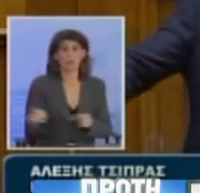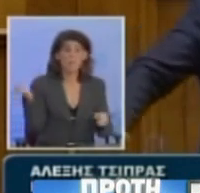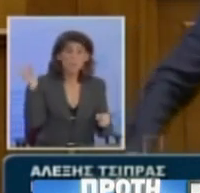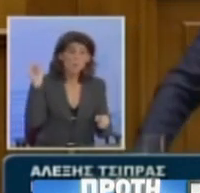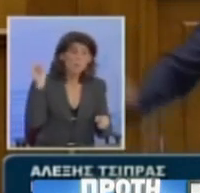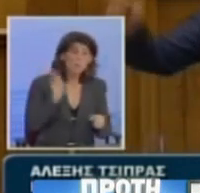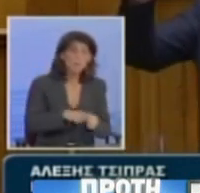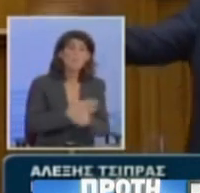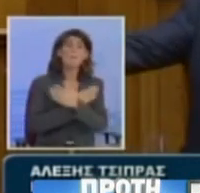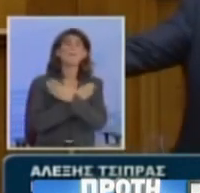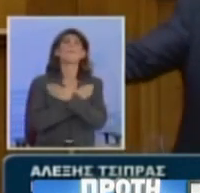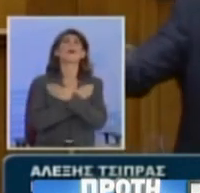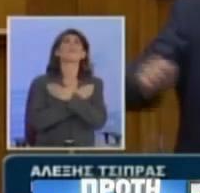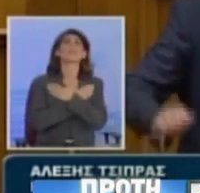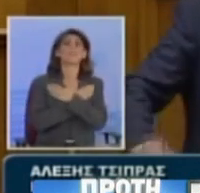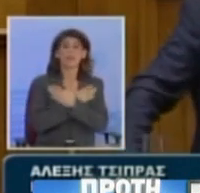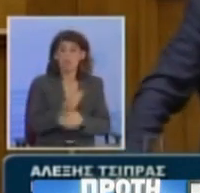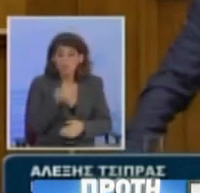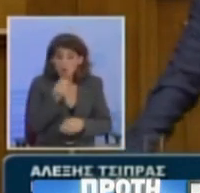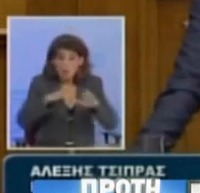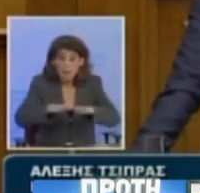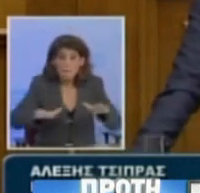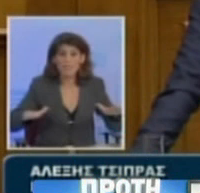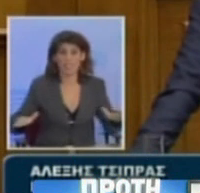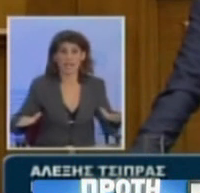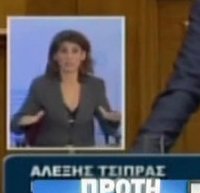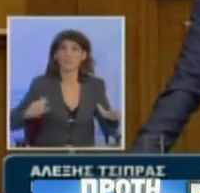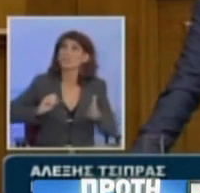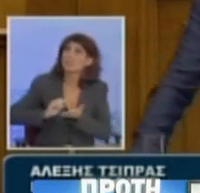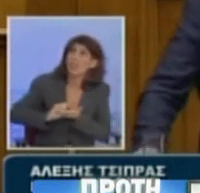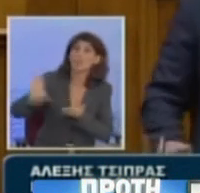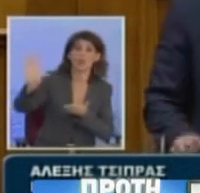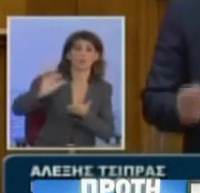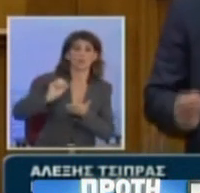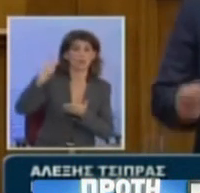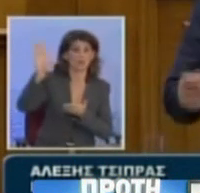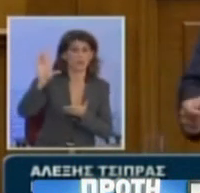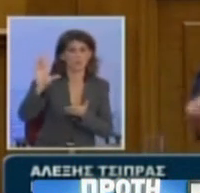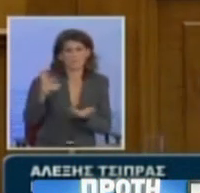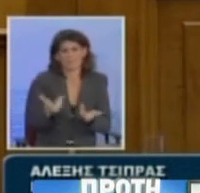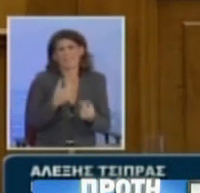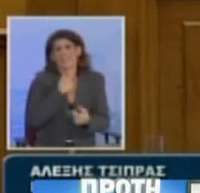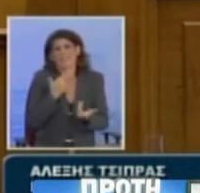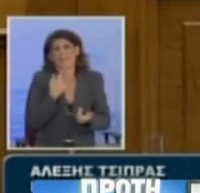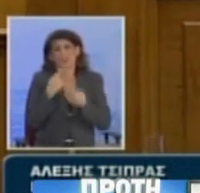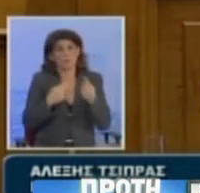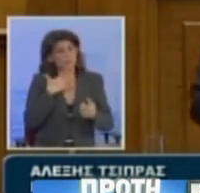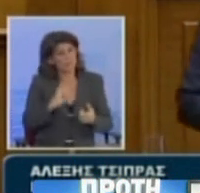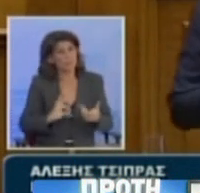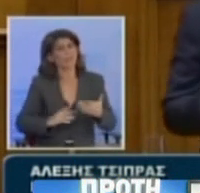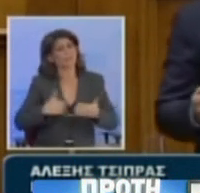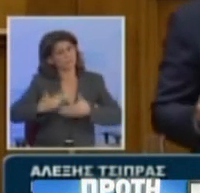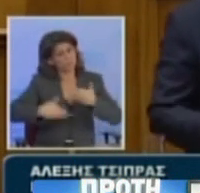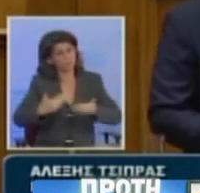χώρα τρώγοντας και διώχνοντας τα παιδιά της. Θεωρώ περιττό να το πω, πόσο δε μάλλον όταν έχω αναπτύξει